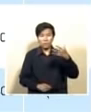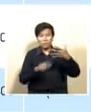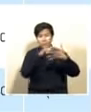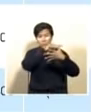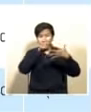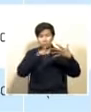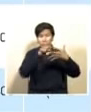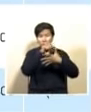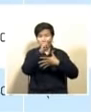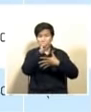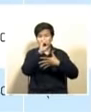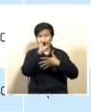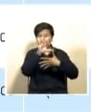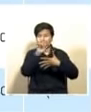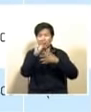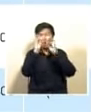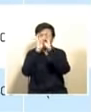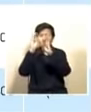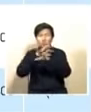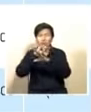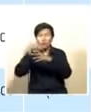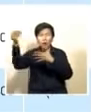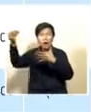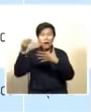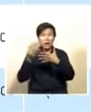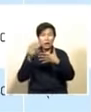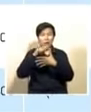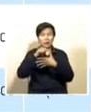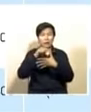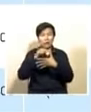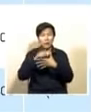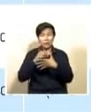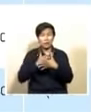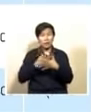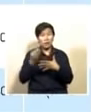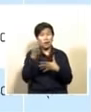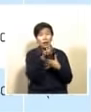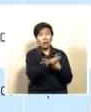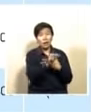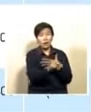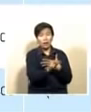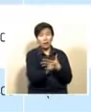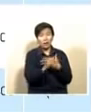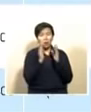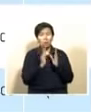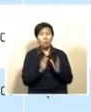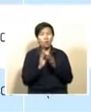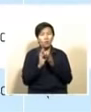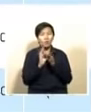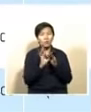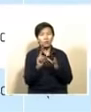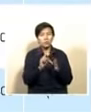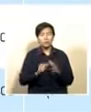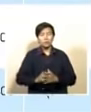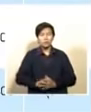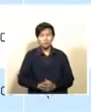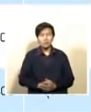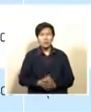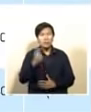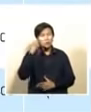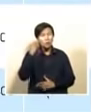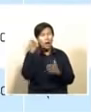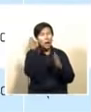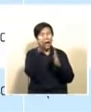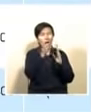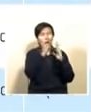างๆนี่ก็มีการกระจายที่โรงเรียนแพทย์เช่นรามา 10,000 ชุดศรีราช 10,000 ชุดจุฬา 10,000 ชุดนะครับแล้วก็ตามจังหวัดชายแด